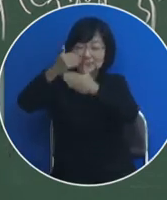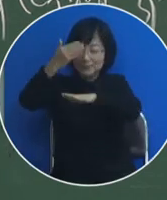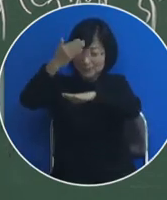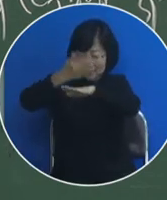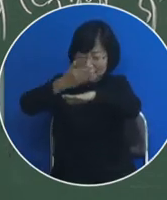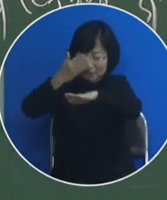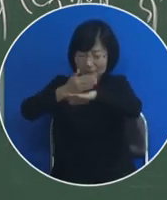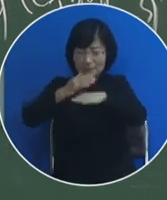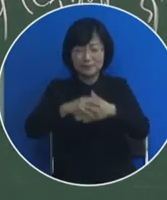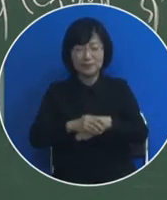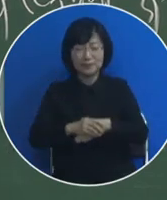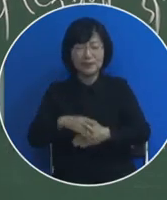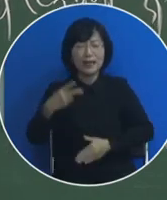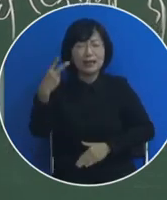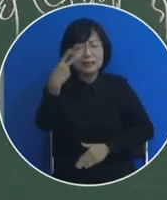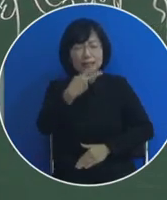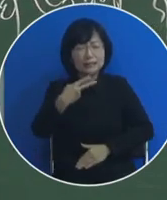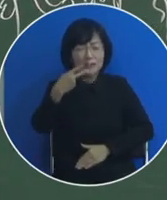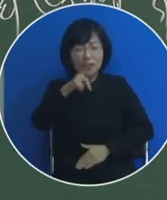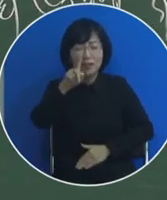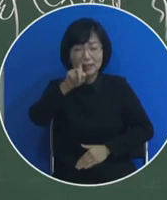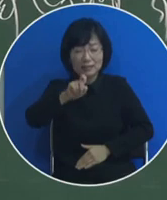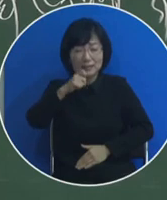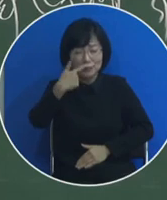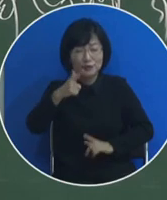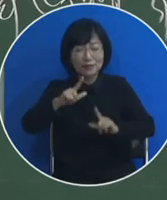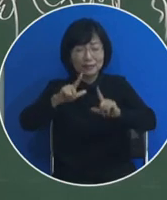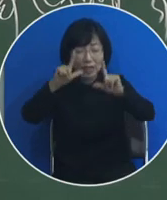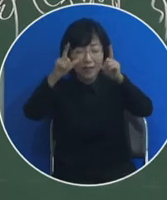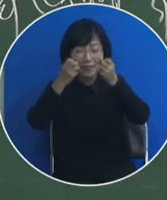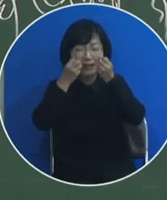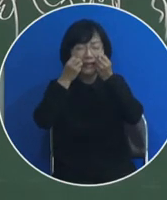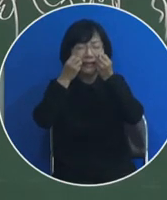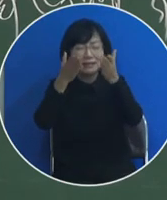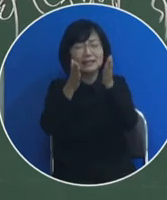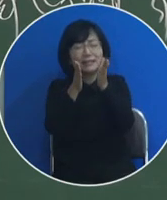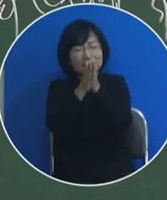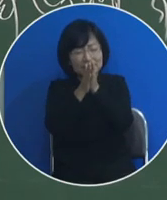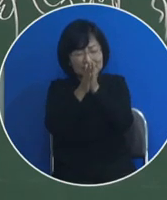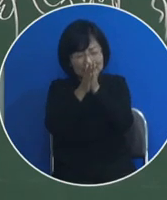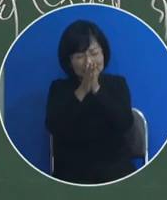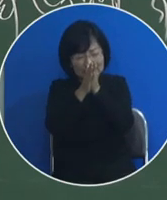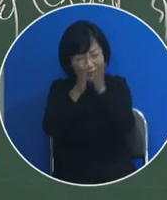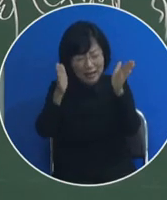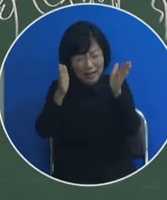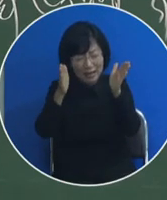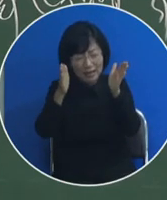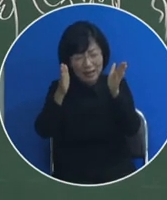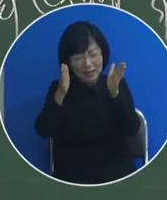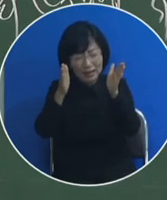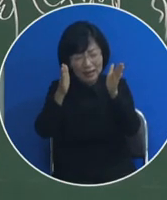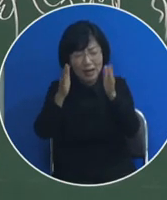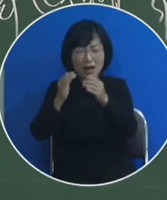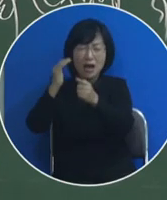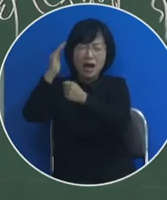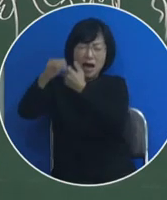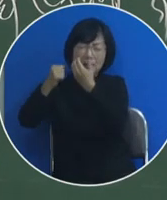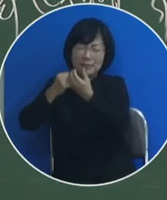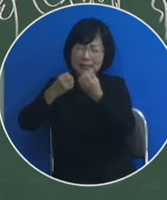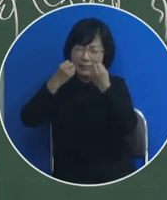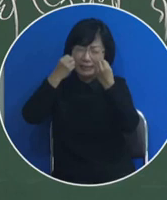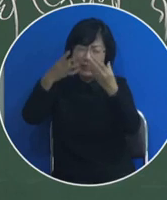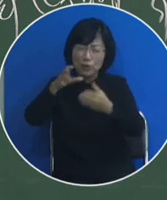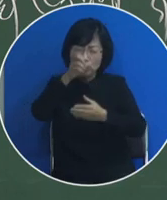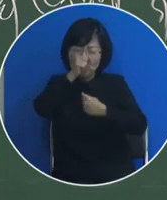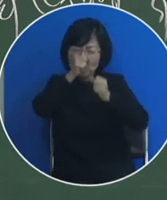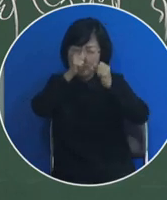thank you. 2016년도 새로 시작하는 하나님의 또 한 번의 기회 주심을 감사드립니다. And thank you for giving us another opportunity